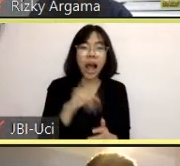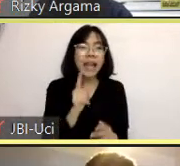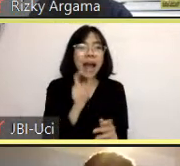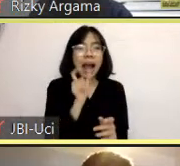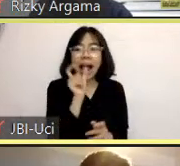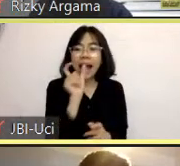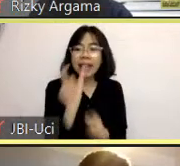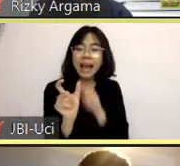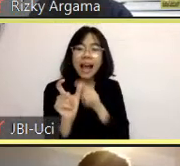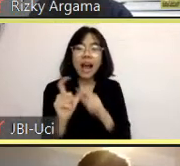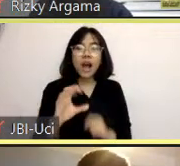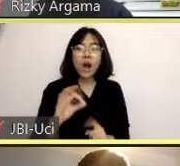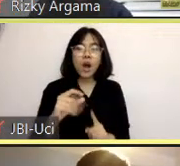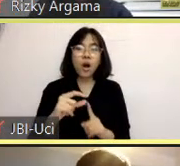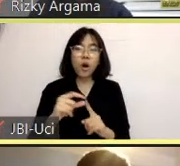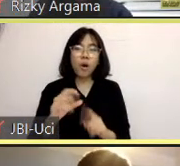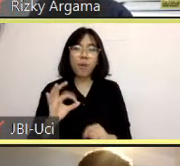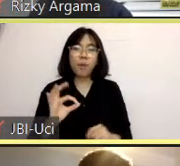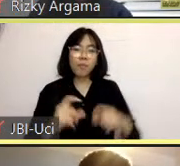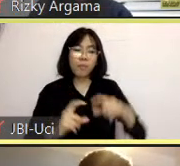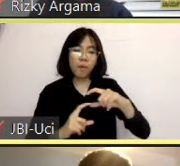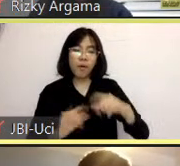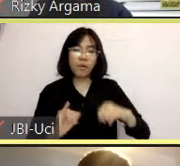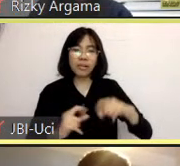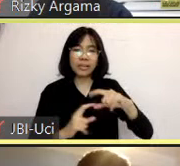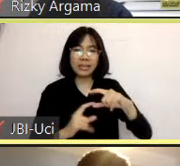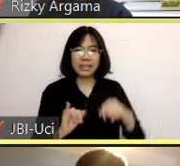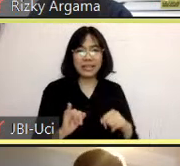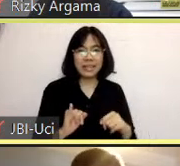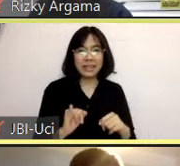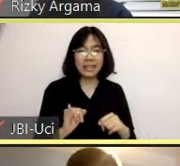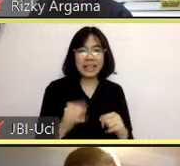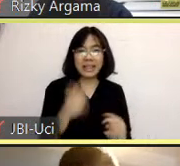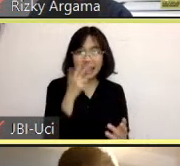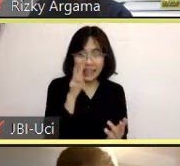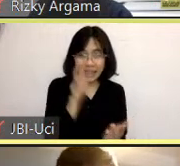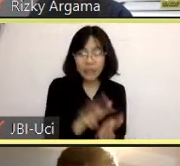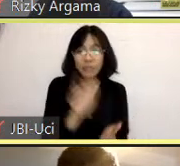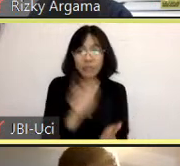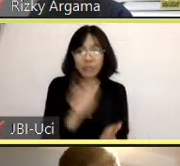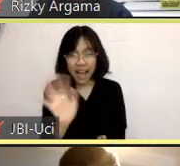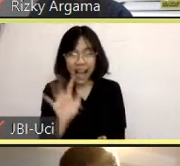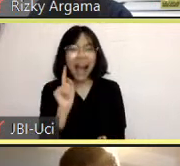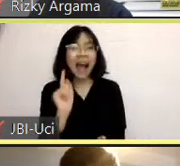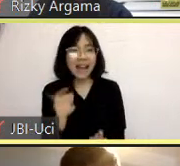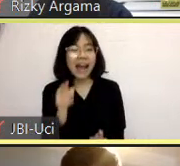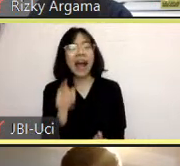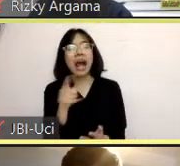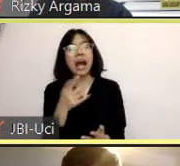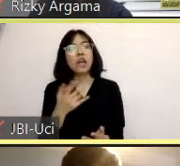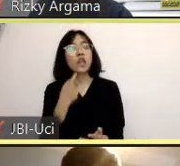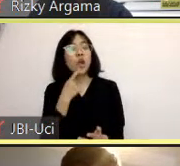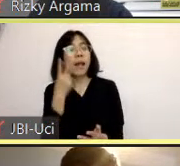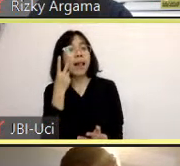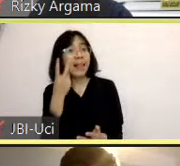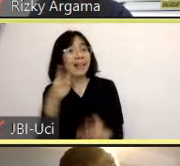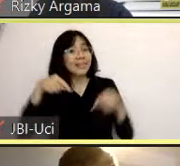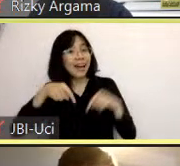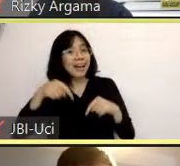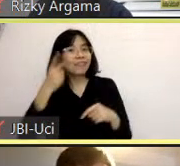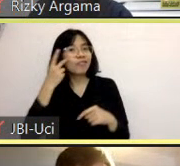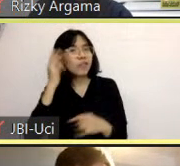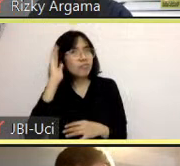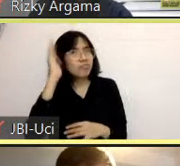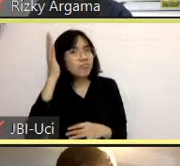itu organisasi-organisasi ini punya banyak peran penting termasuk ke depan. Nah, kita akan lihat